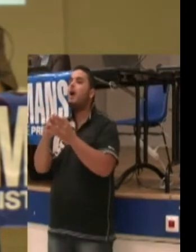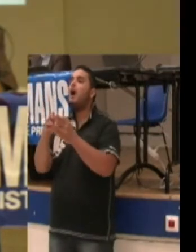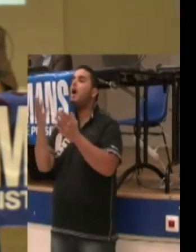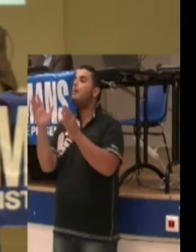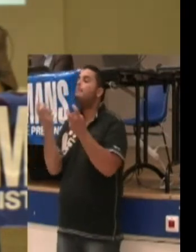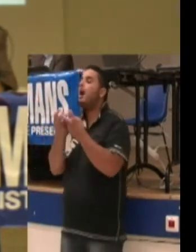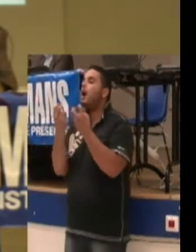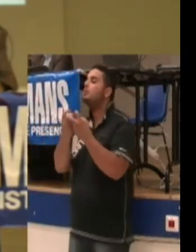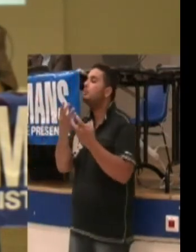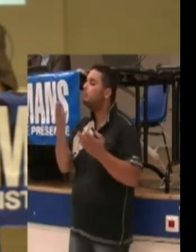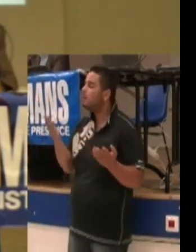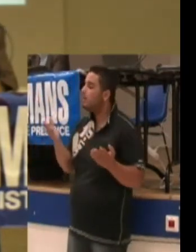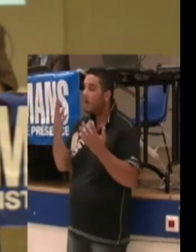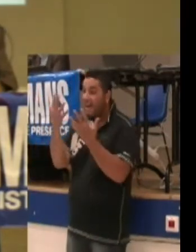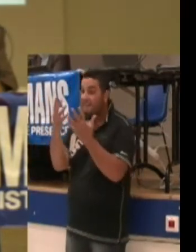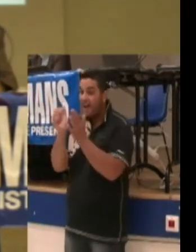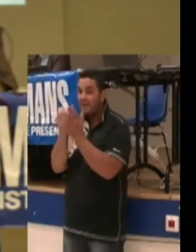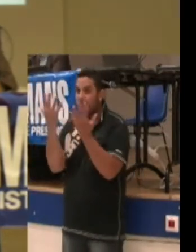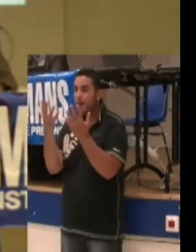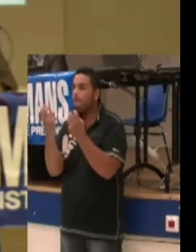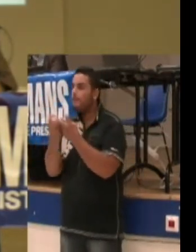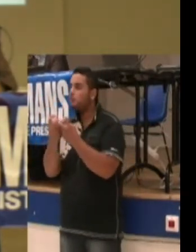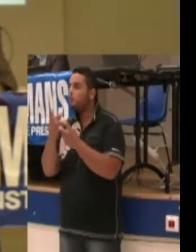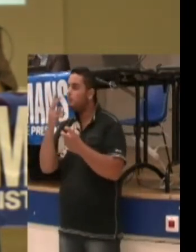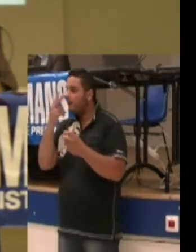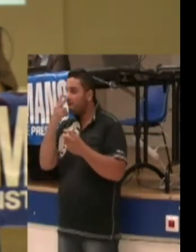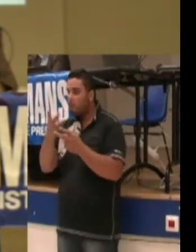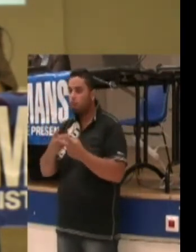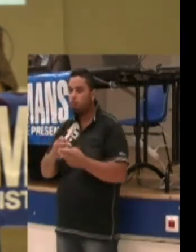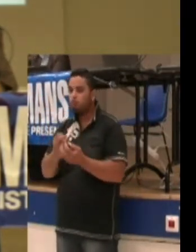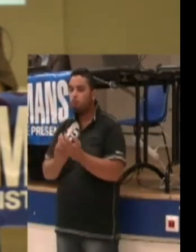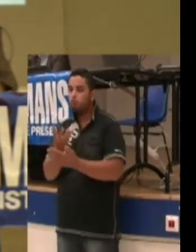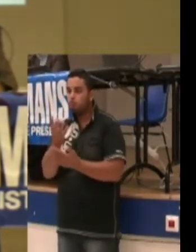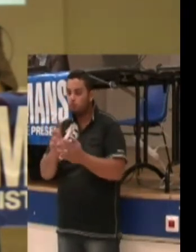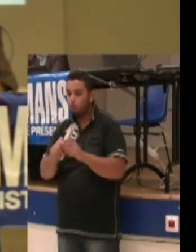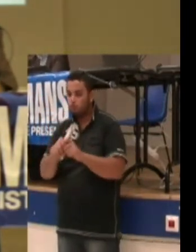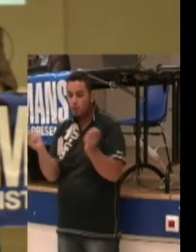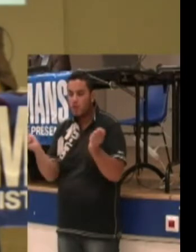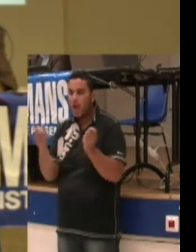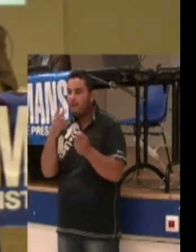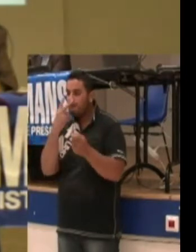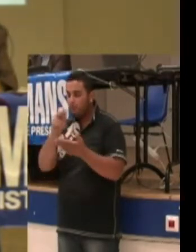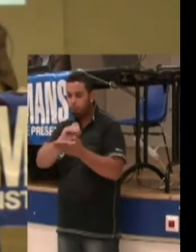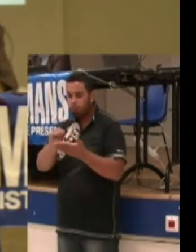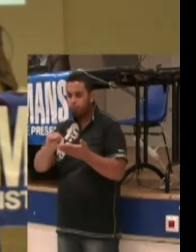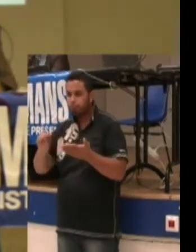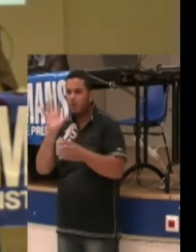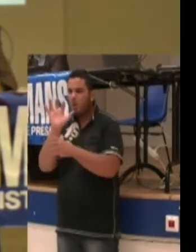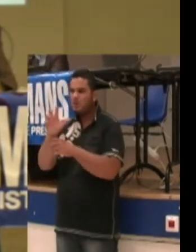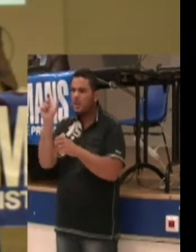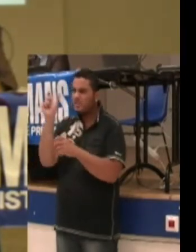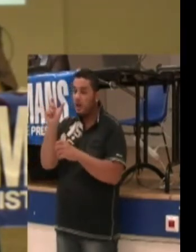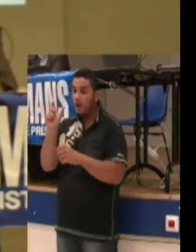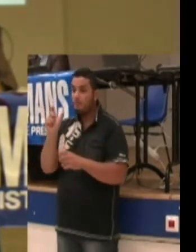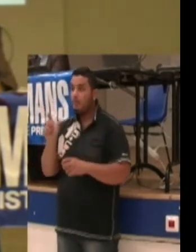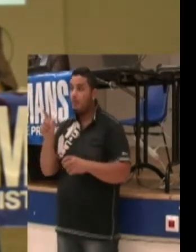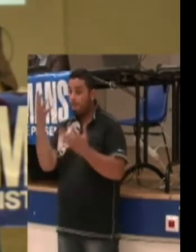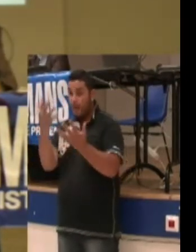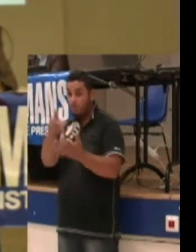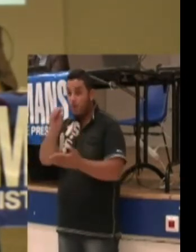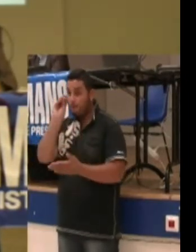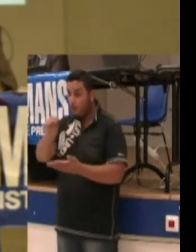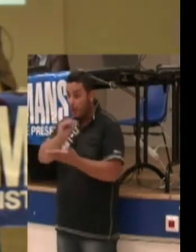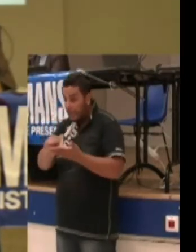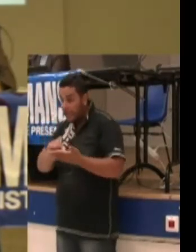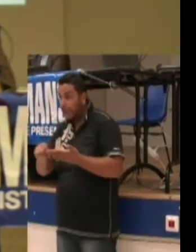écris. Quand on fait un sondage, réponds toi aussi. Participe. Quand il y a un vote, vas-y, vote. Ok?